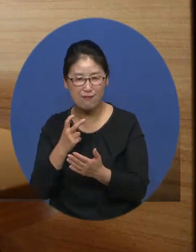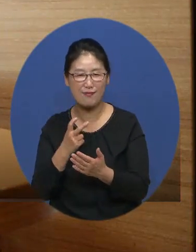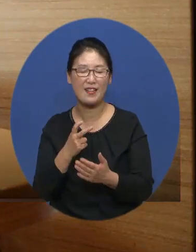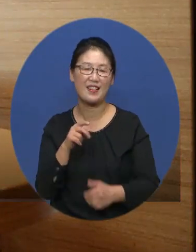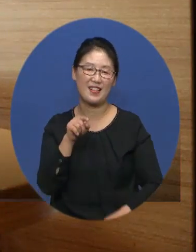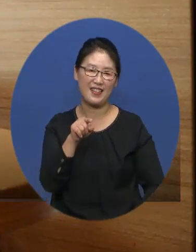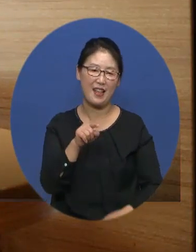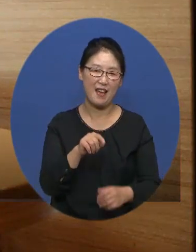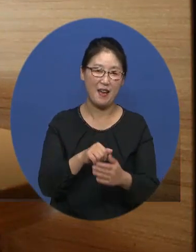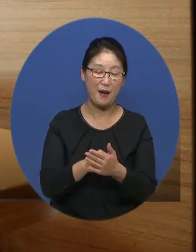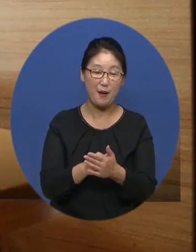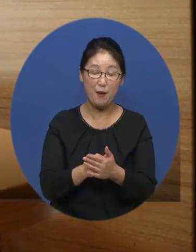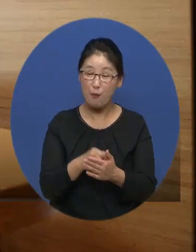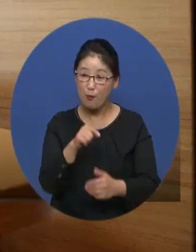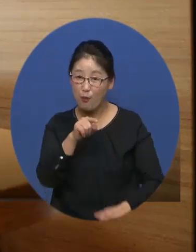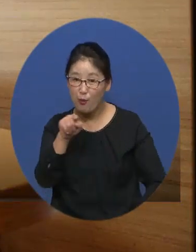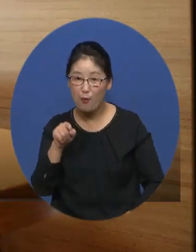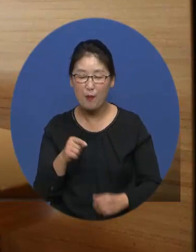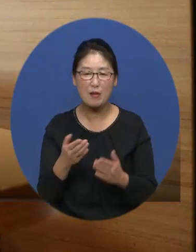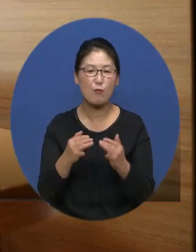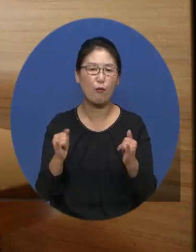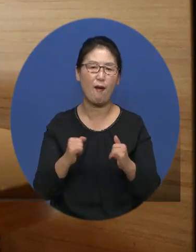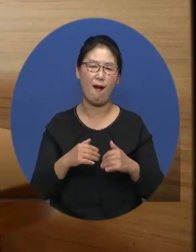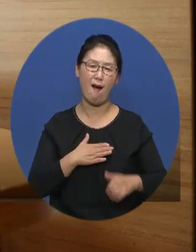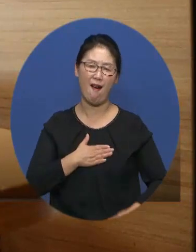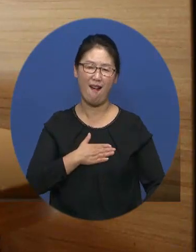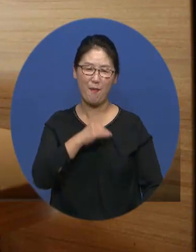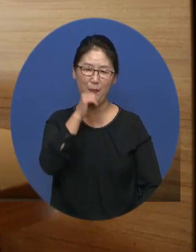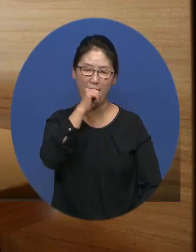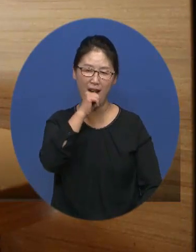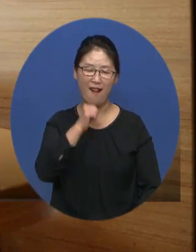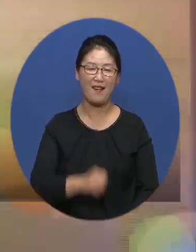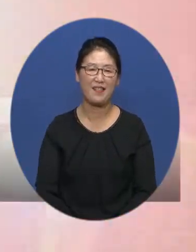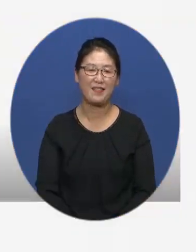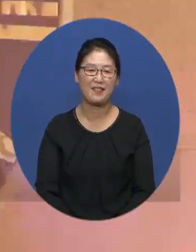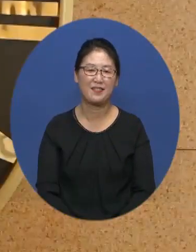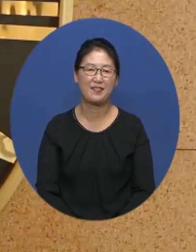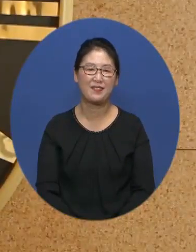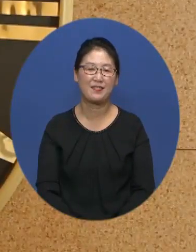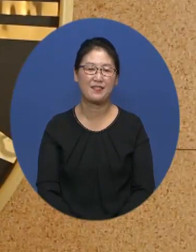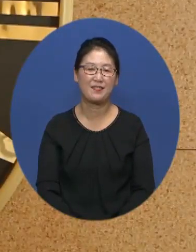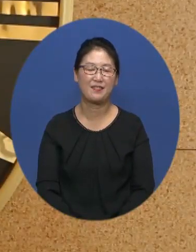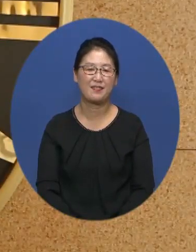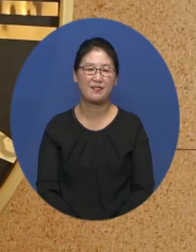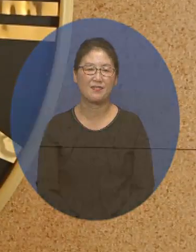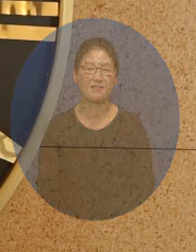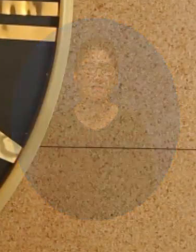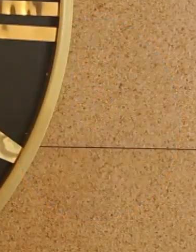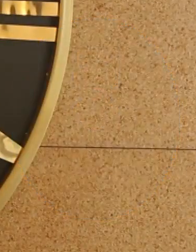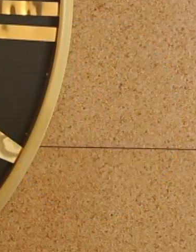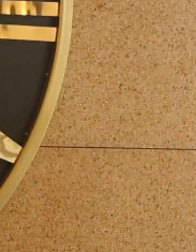해줘서 사용자 입장에서도 굉장히 기분 좋게 사용을 하고 있습니다.